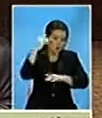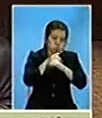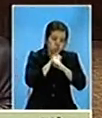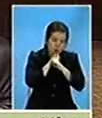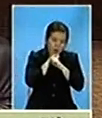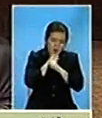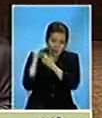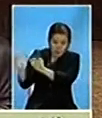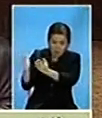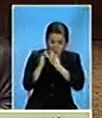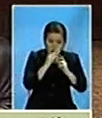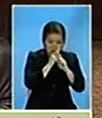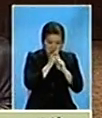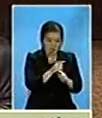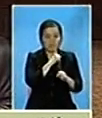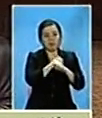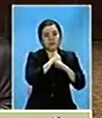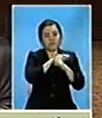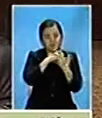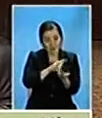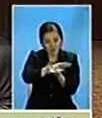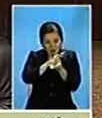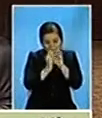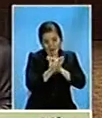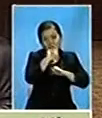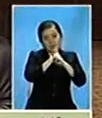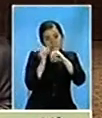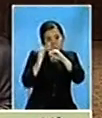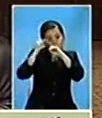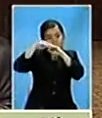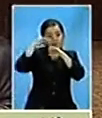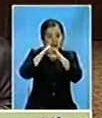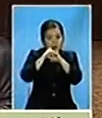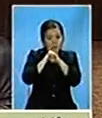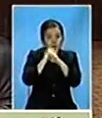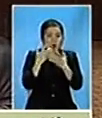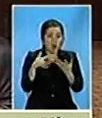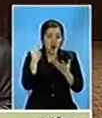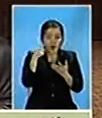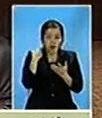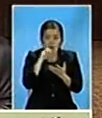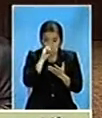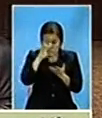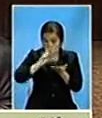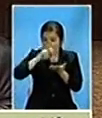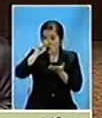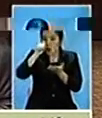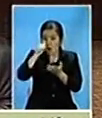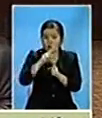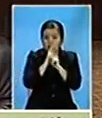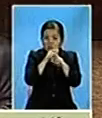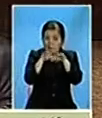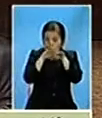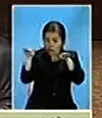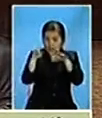ของท่านแล้วเราก็มาประยุกต์มาเสริมเติมแต่งเข้าไปใครล่ะครับที่จะไปกำหนดกฎเกณฑ์กติการ